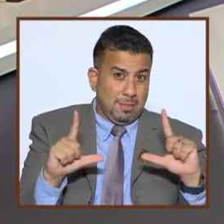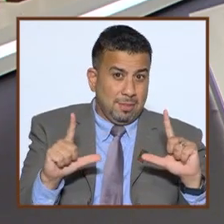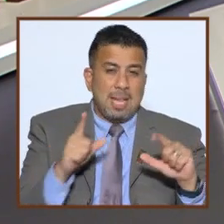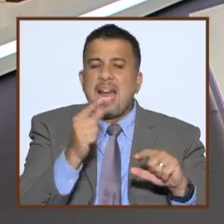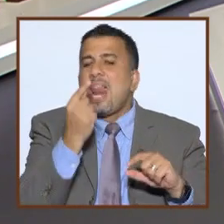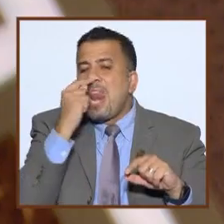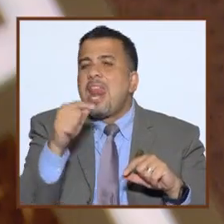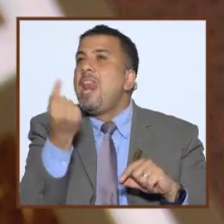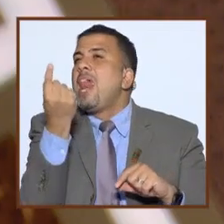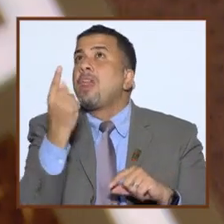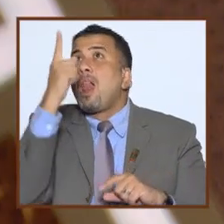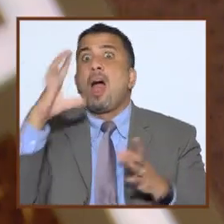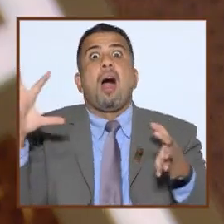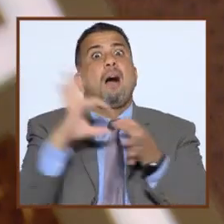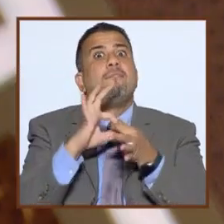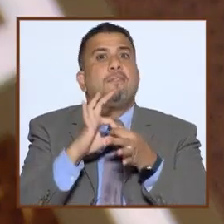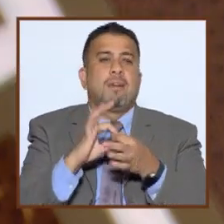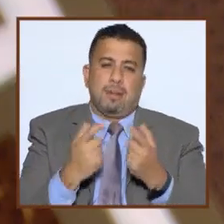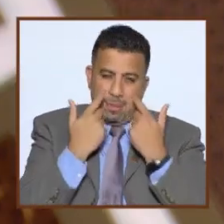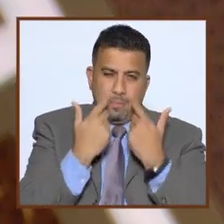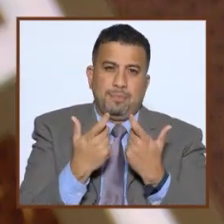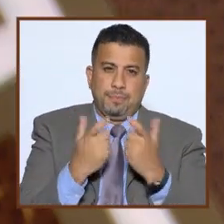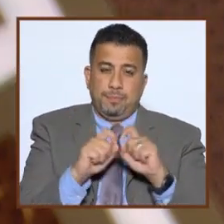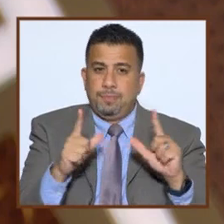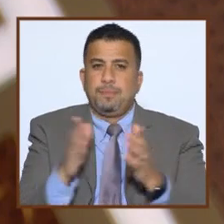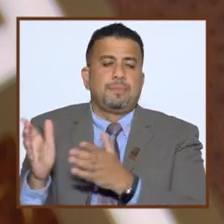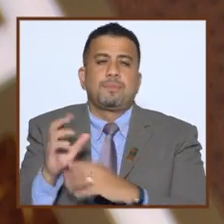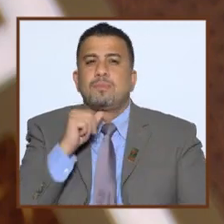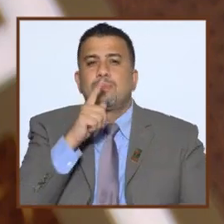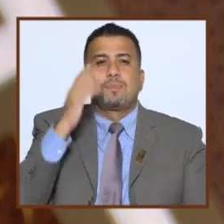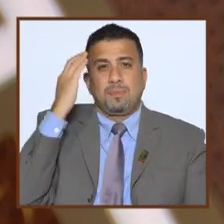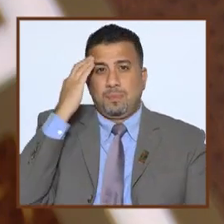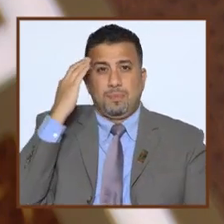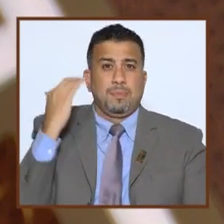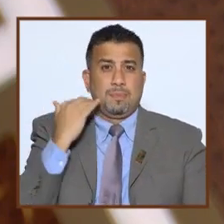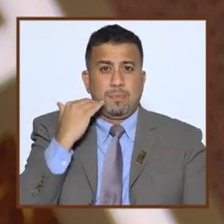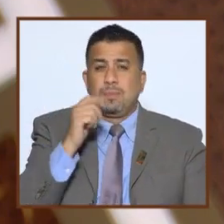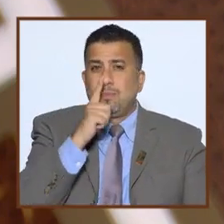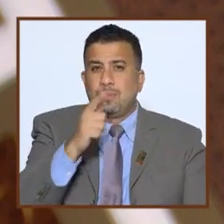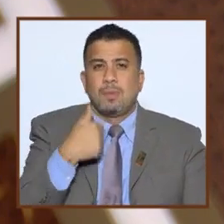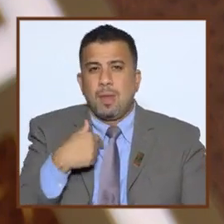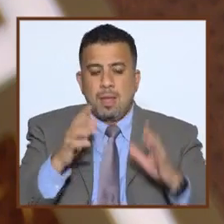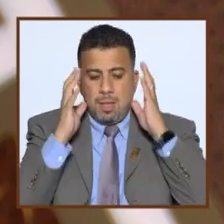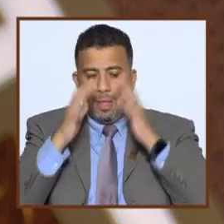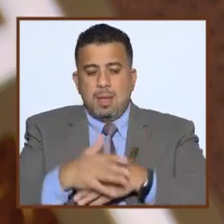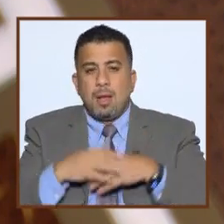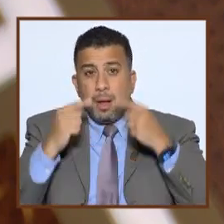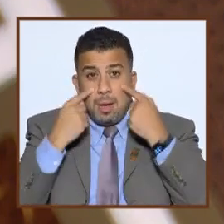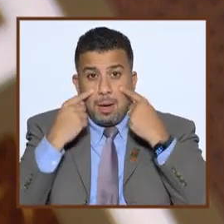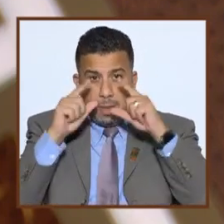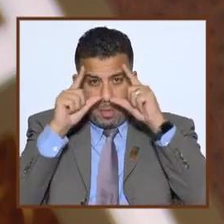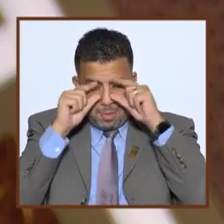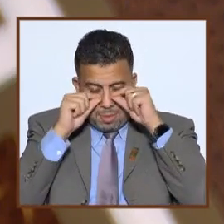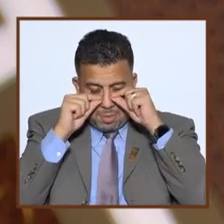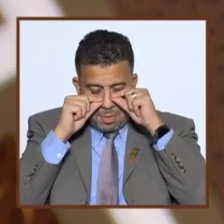ذلك اختي حنان بارك الله فيكي الاصل ان المصلي يفتحوا عينيه في الصلاه هذا هو الاصل في